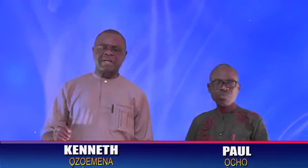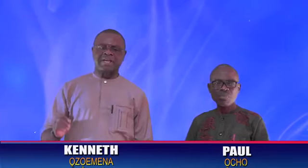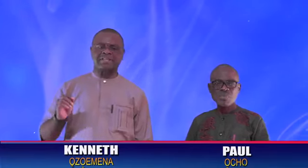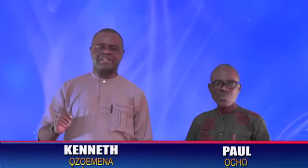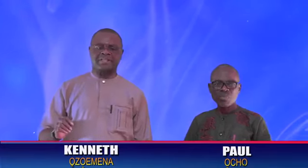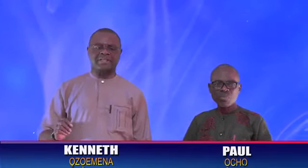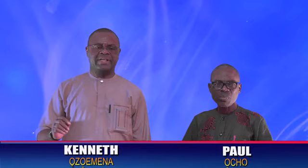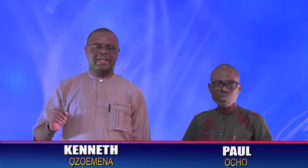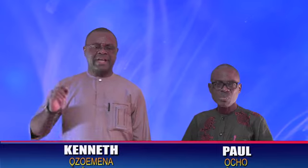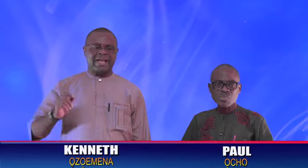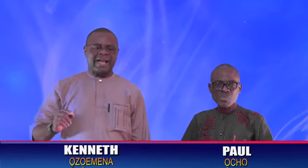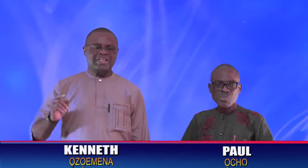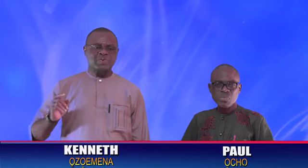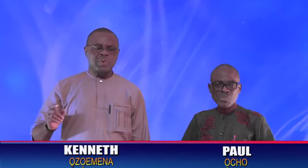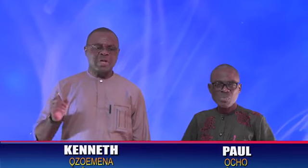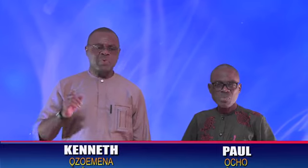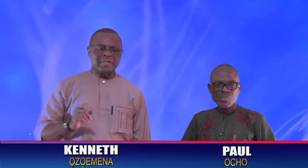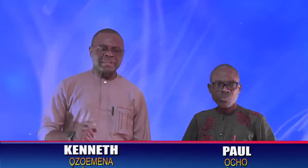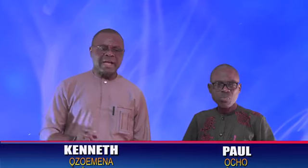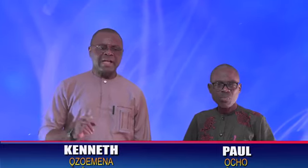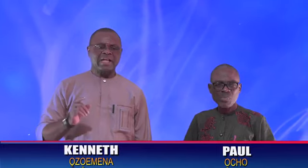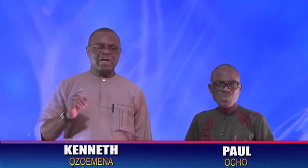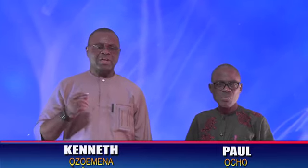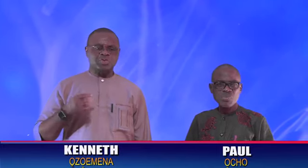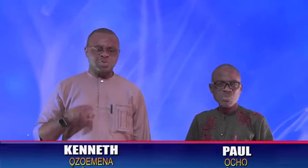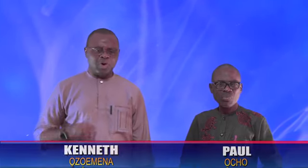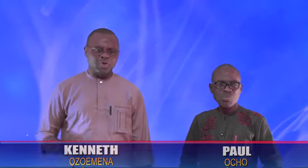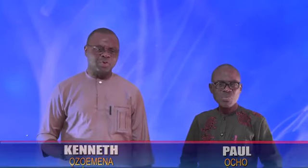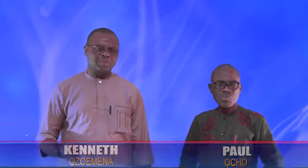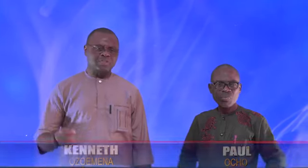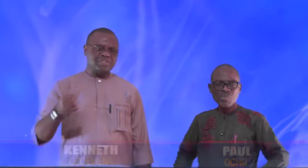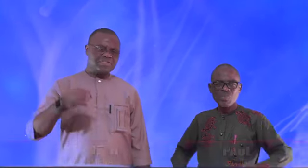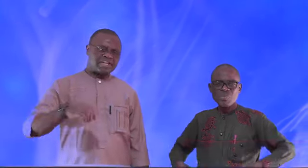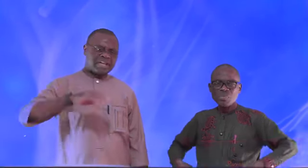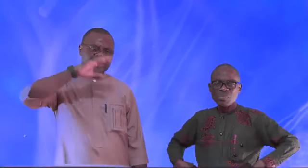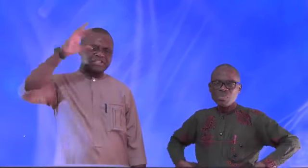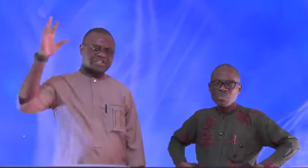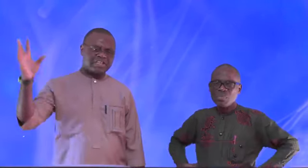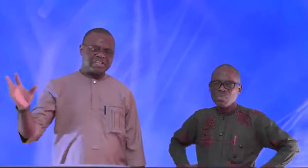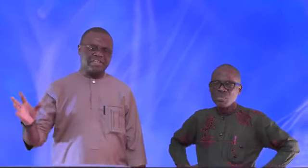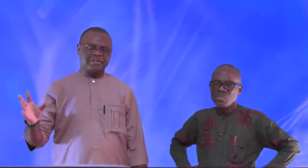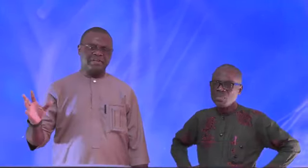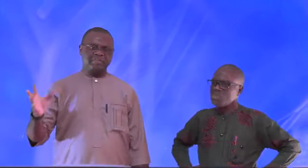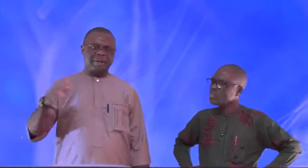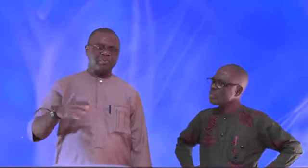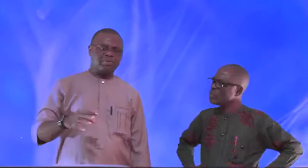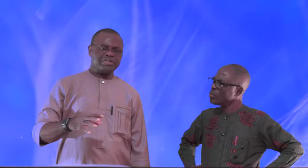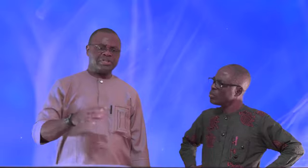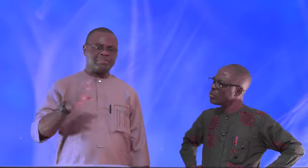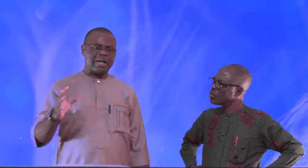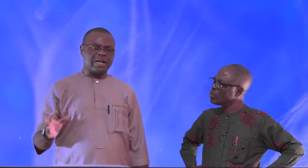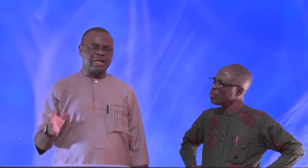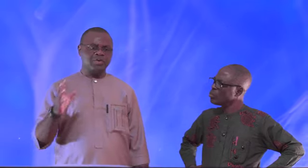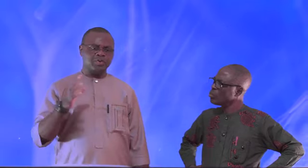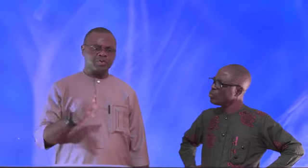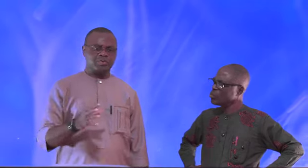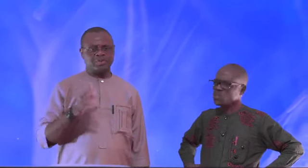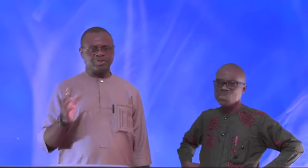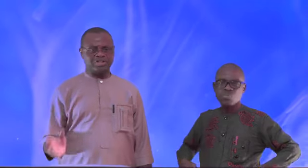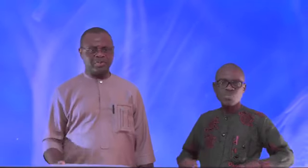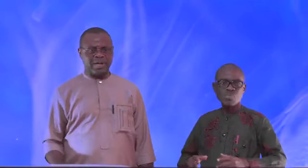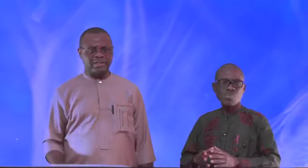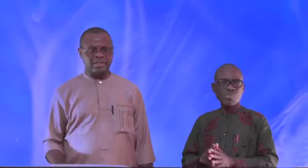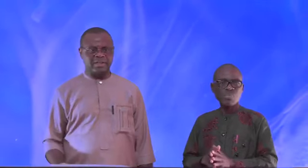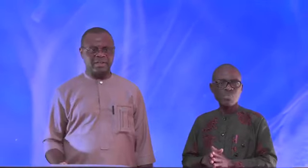n'ebe mmehie dị, ka anyị wee nweta ndụ ọhụụ site n'aka Chineke ma bụrụ ndị bara uru